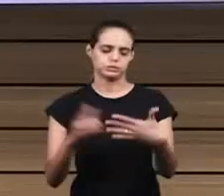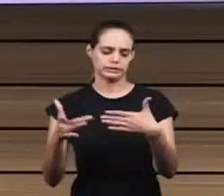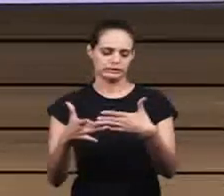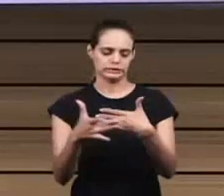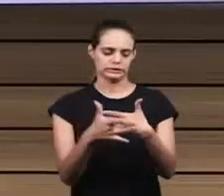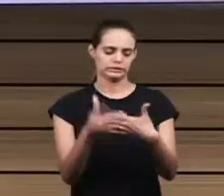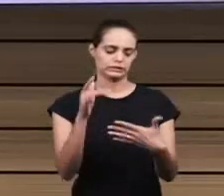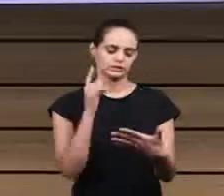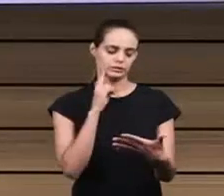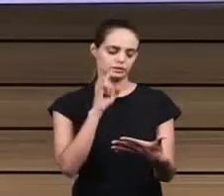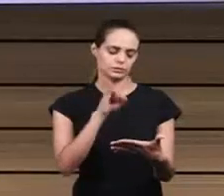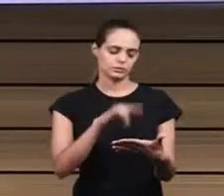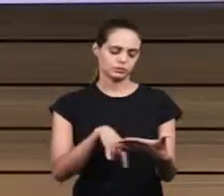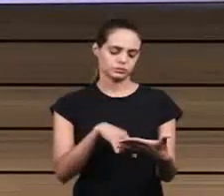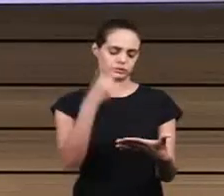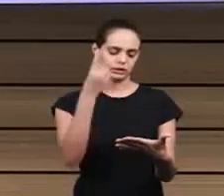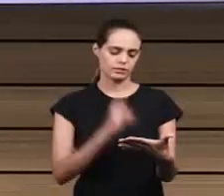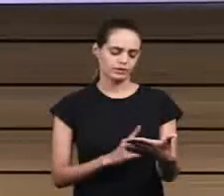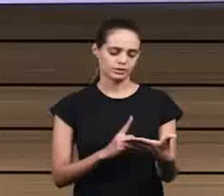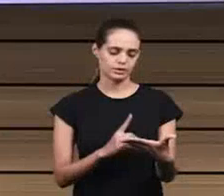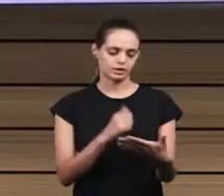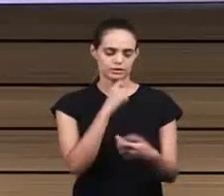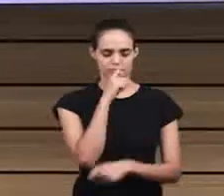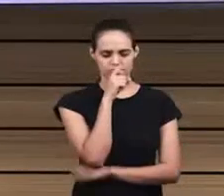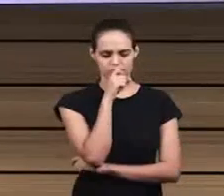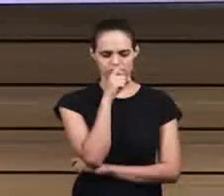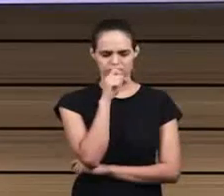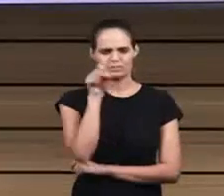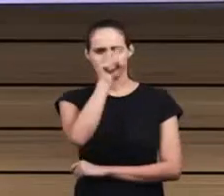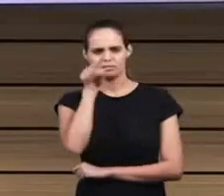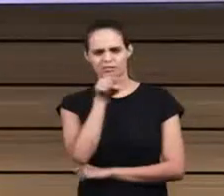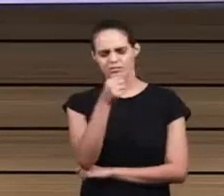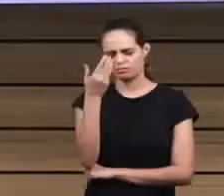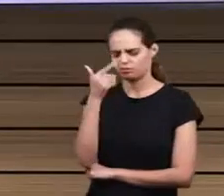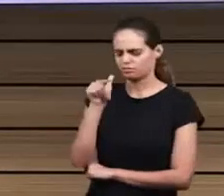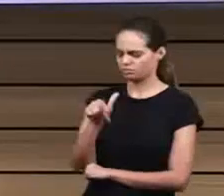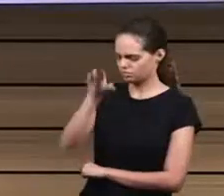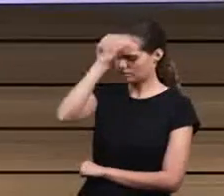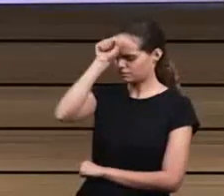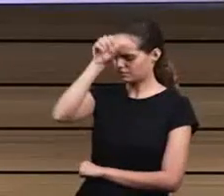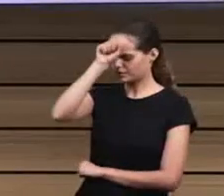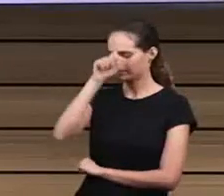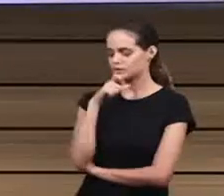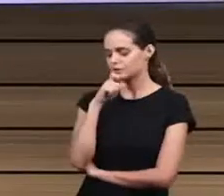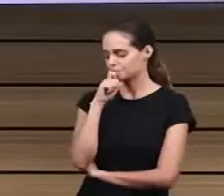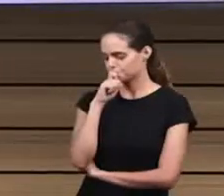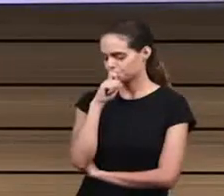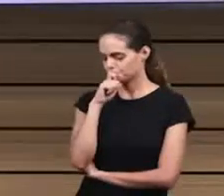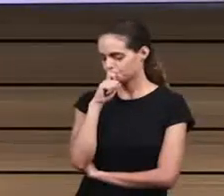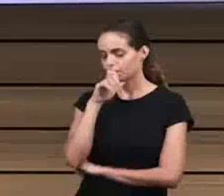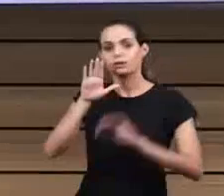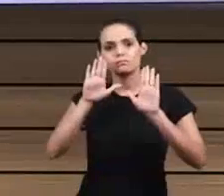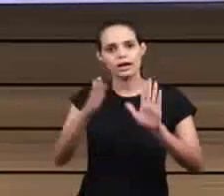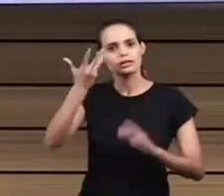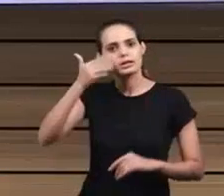Wenn nun die Diagnose einer Behinderung kommt, so nehmen wir das Kind von dem Ort